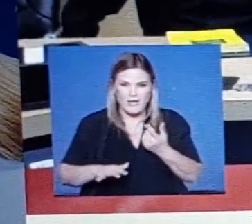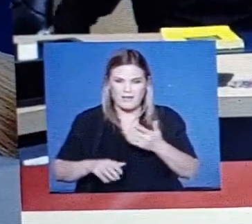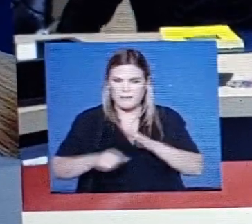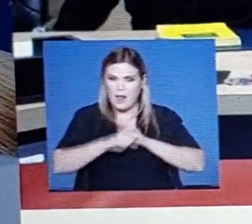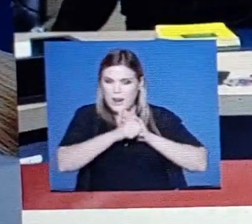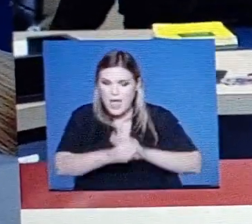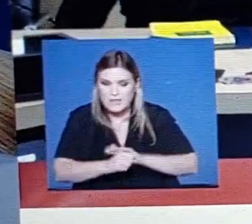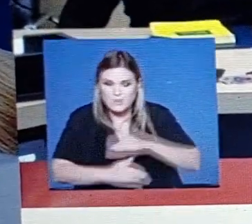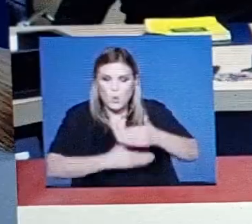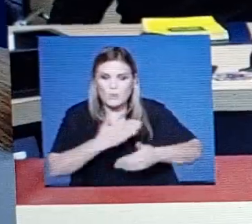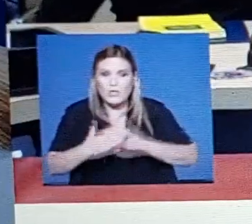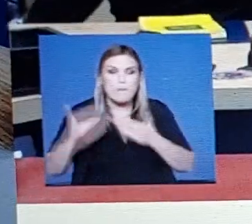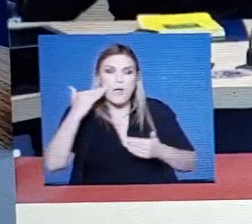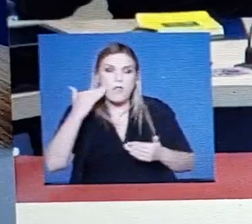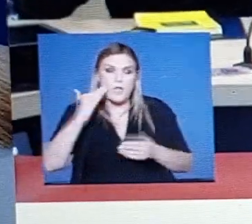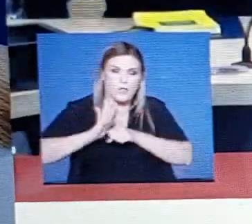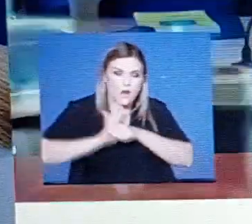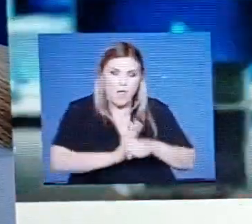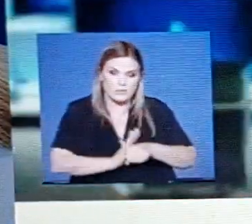Israël.